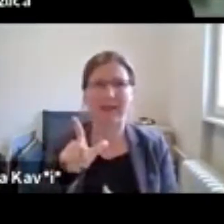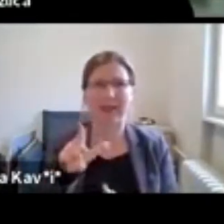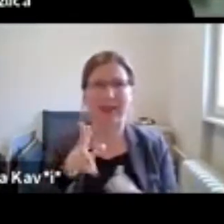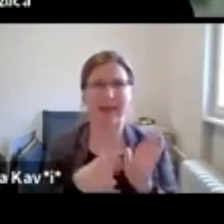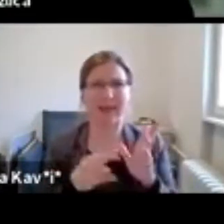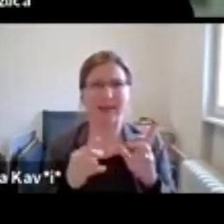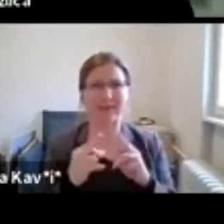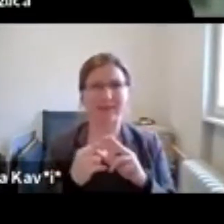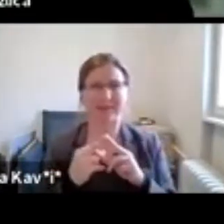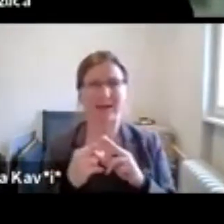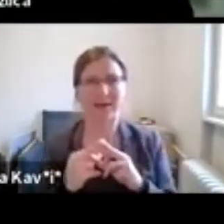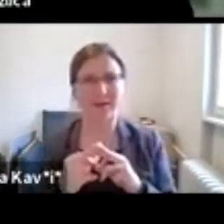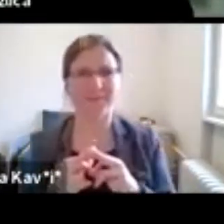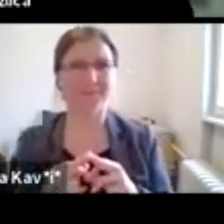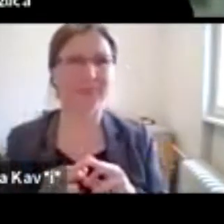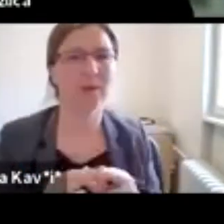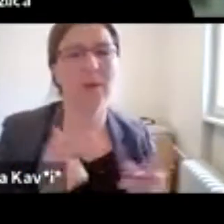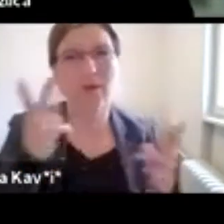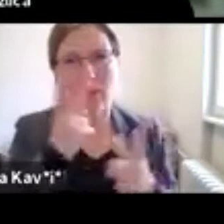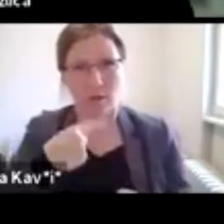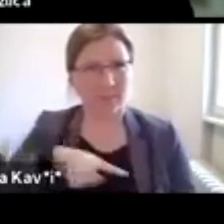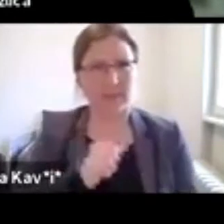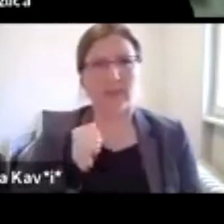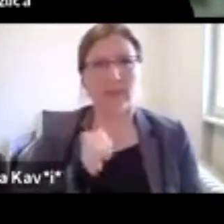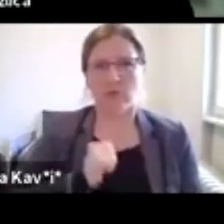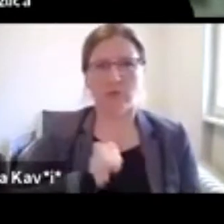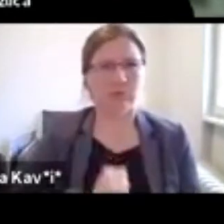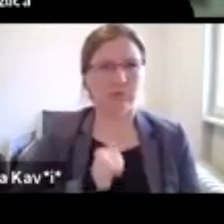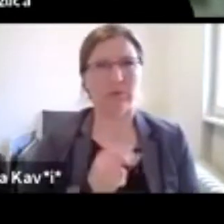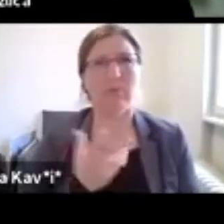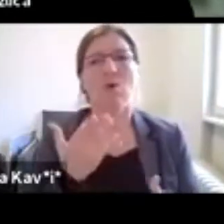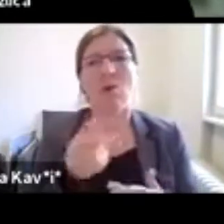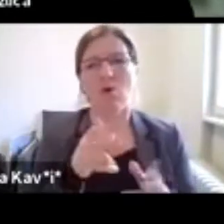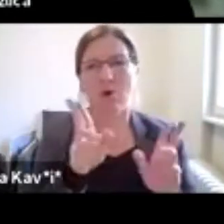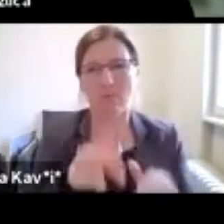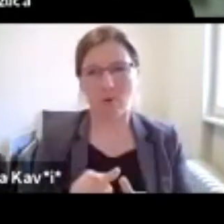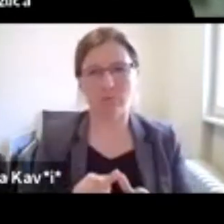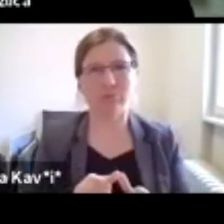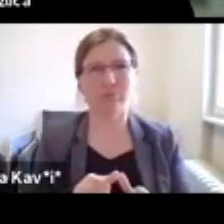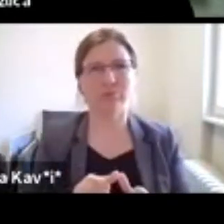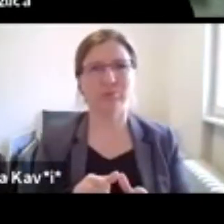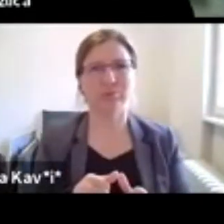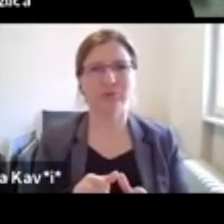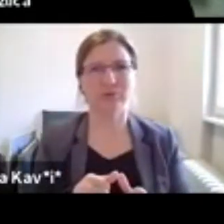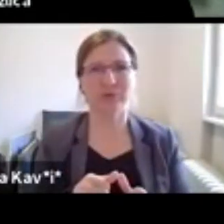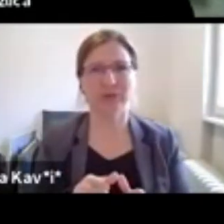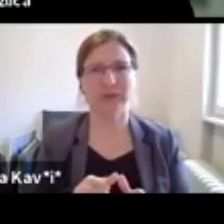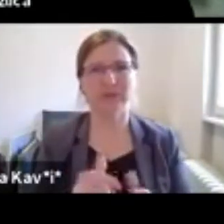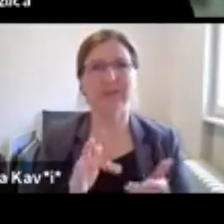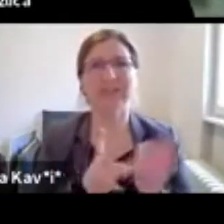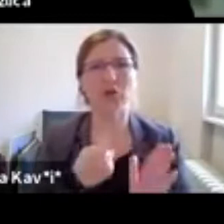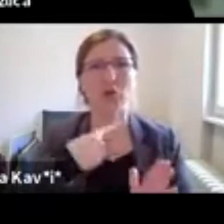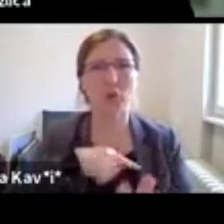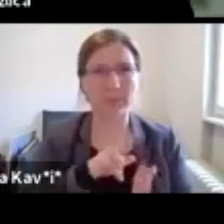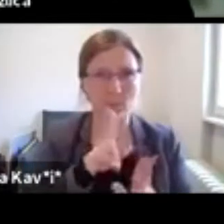Svakako, nastojimo koliko je god maksimalno moguće, ali eto, sve ono što je u našim rukama mi ćemo